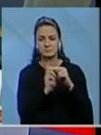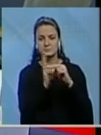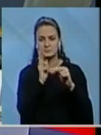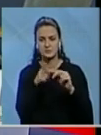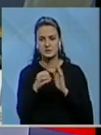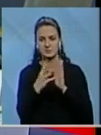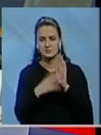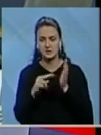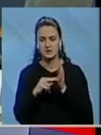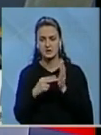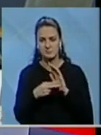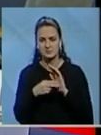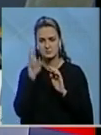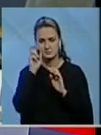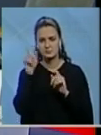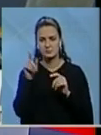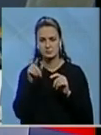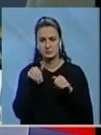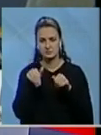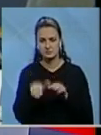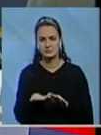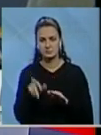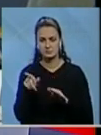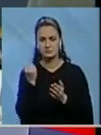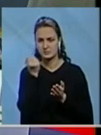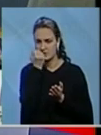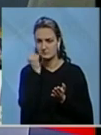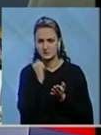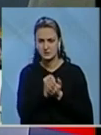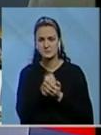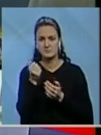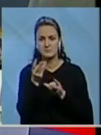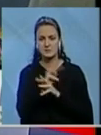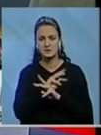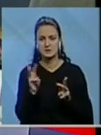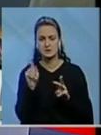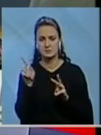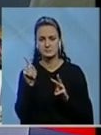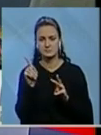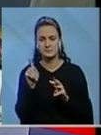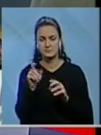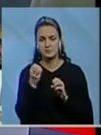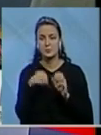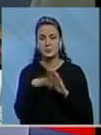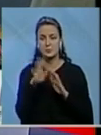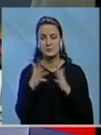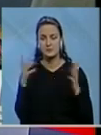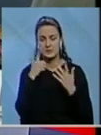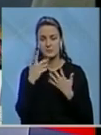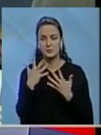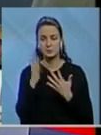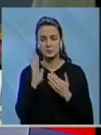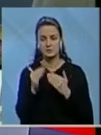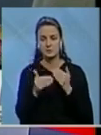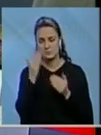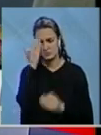გეგმა სამთავრობო კომისიის ხდომაზე დაამტკიცეს, რომელსაც პრემიერ-მინისტრი უძღვებოდა. ღონისძიებები მოიცავს კიდევ უფრო ეფექტურ ნაბიჯებს, მათ